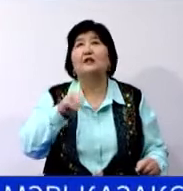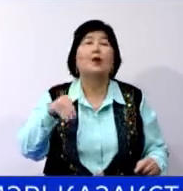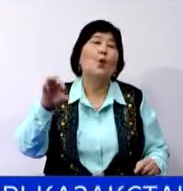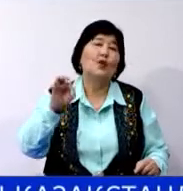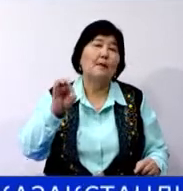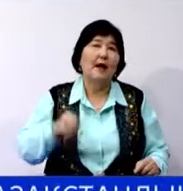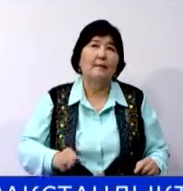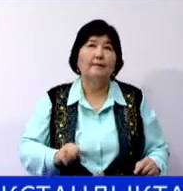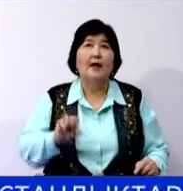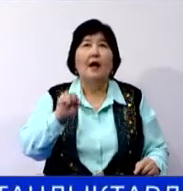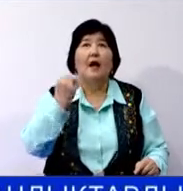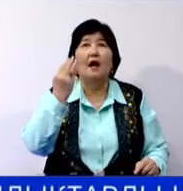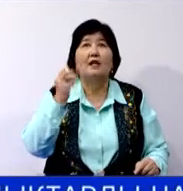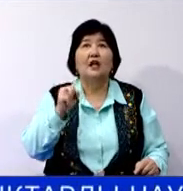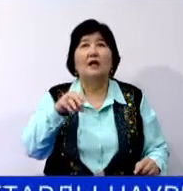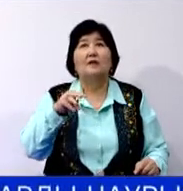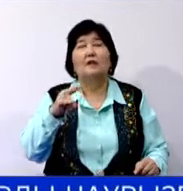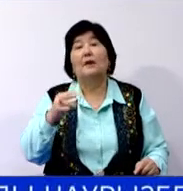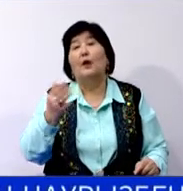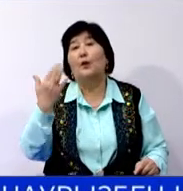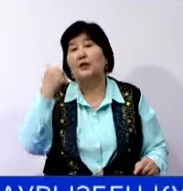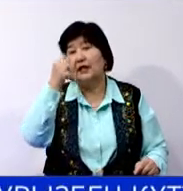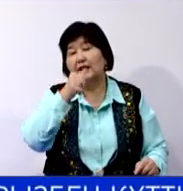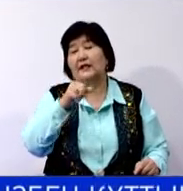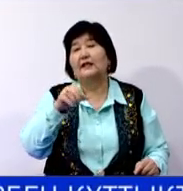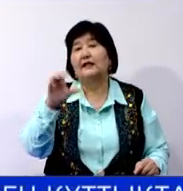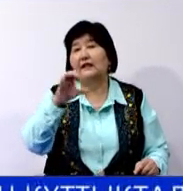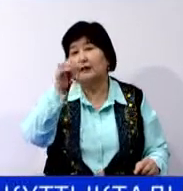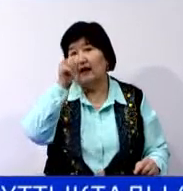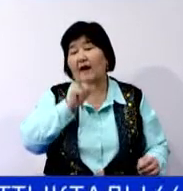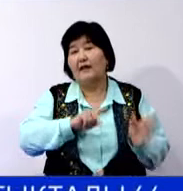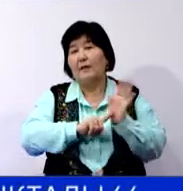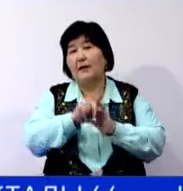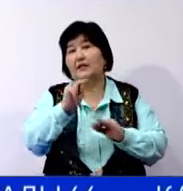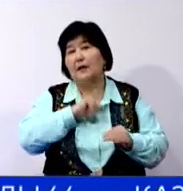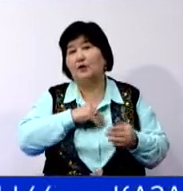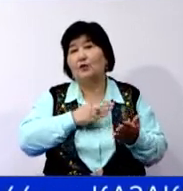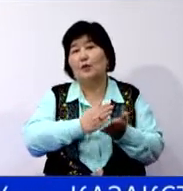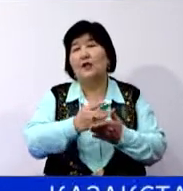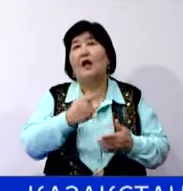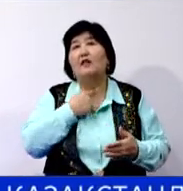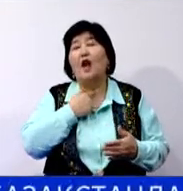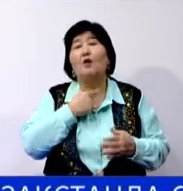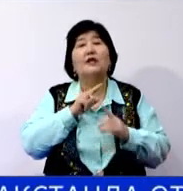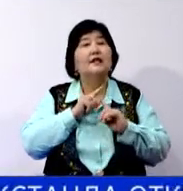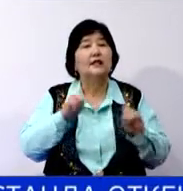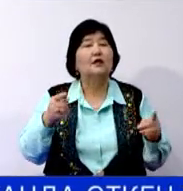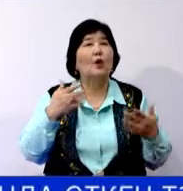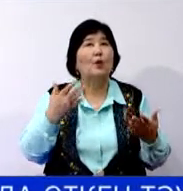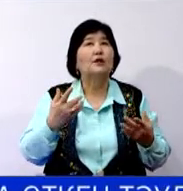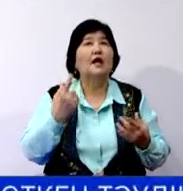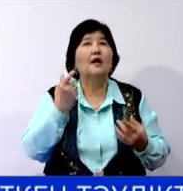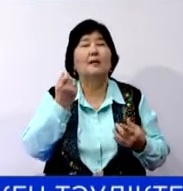Өтебаев. Айшани менен мен өткен жылдың 42 айынан бастап жұмыс жасап келе жатырмын. Дауысының ерекшелігі ондағы